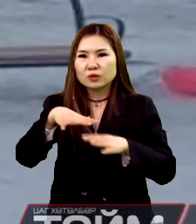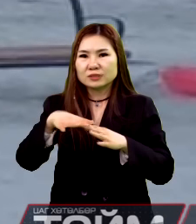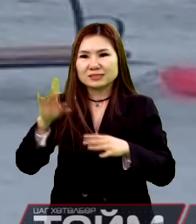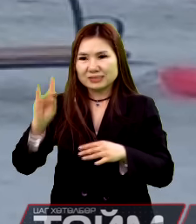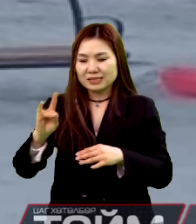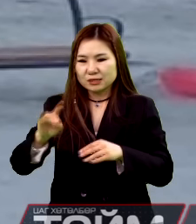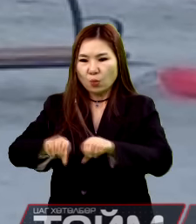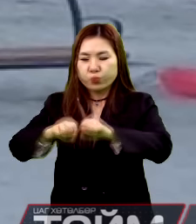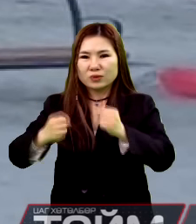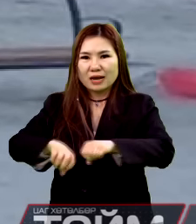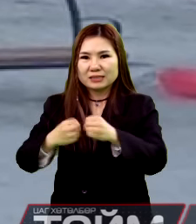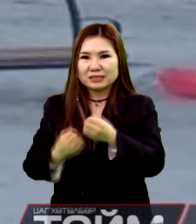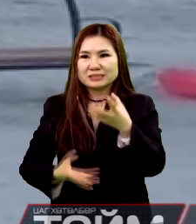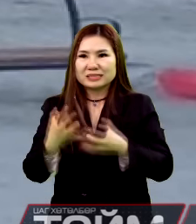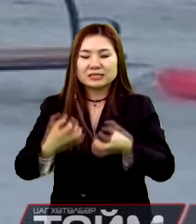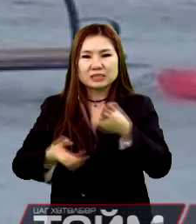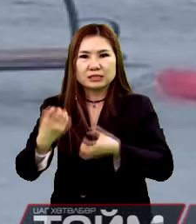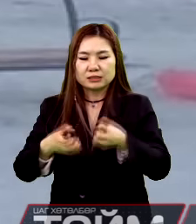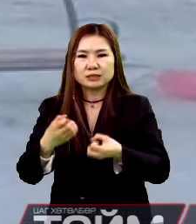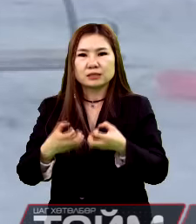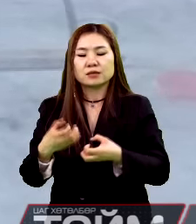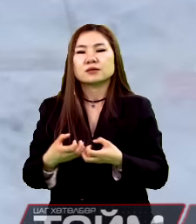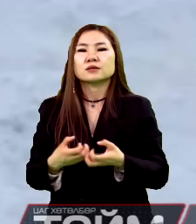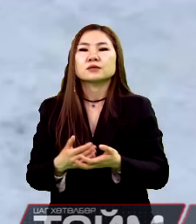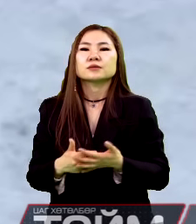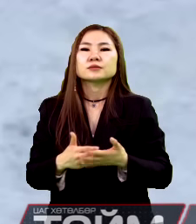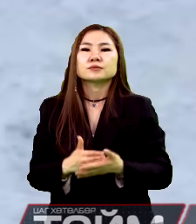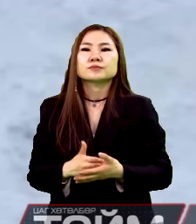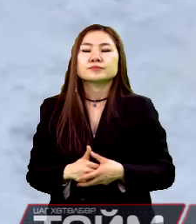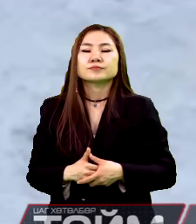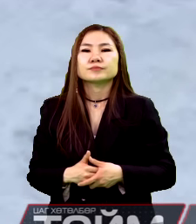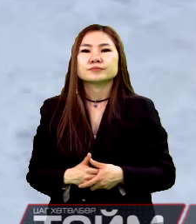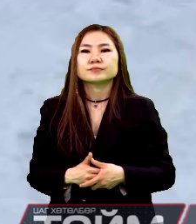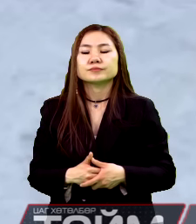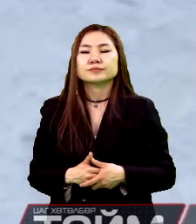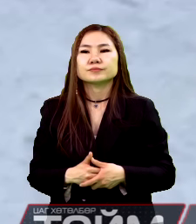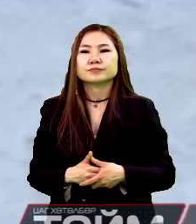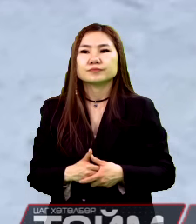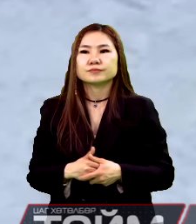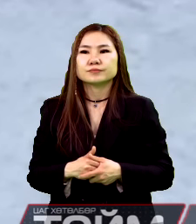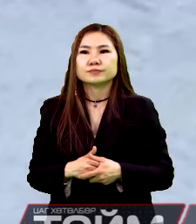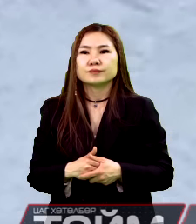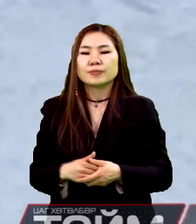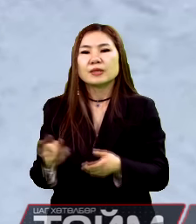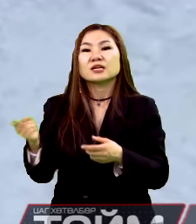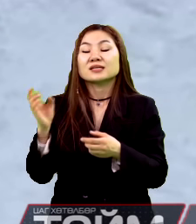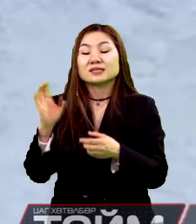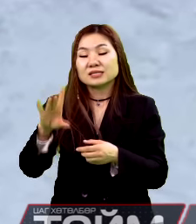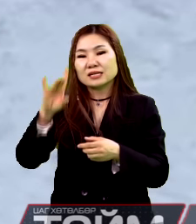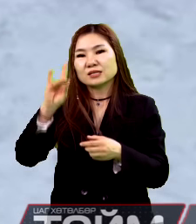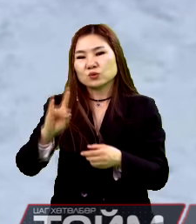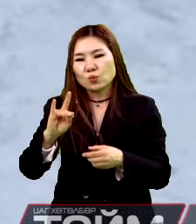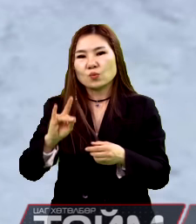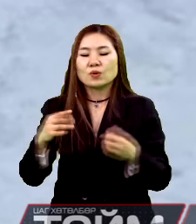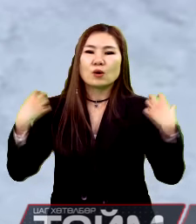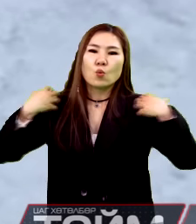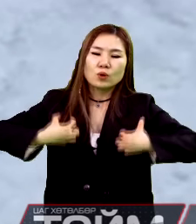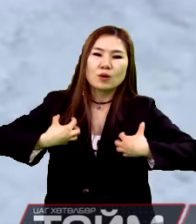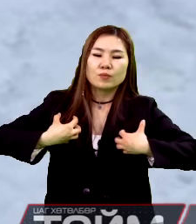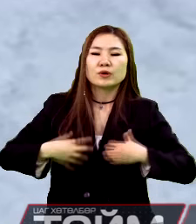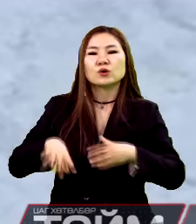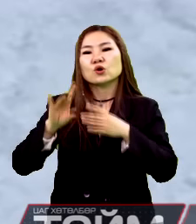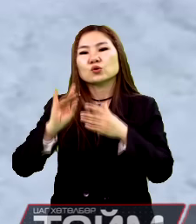бүх сандалнуудыг хуглаад шатаацсан. Тэгдэж шүү дээ. Тэр одоо яа би юу гэсэн бид нар ингээд тэр сандал дээр суугаад ингээд